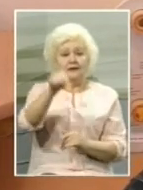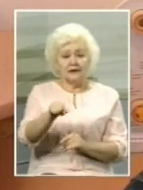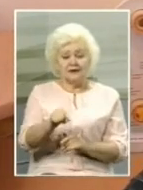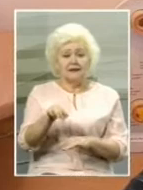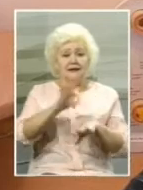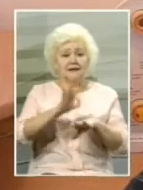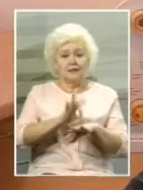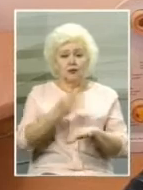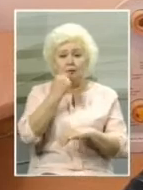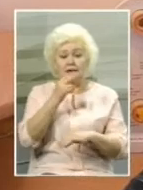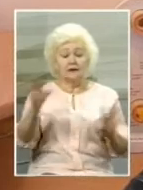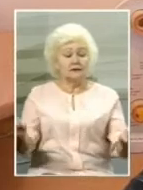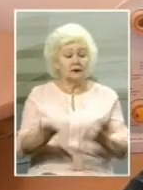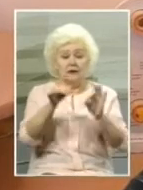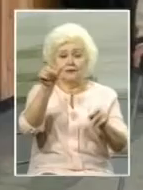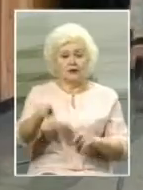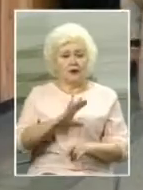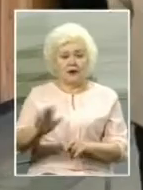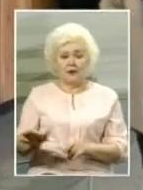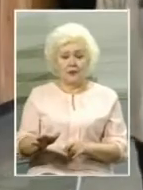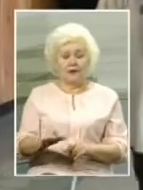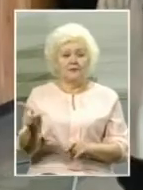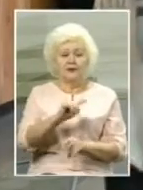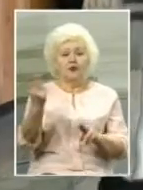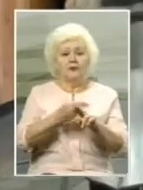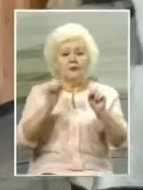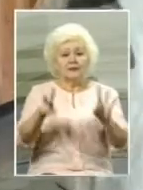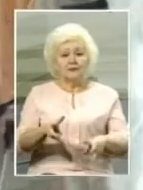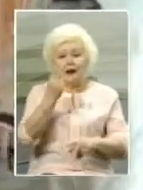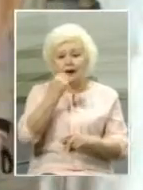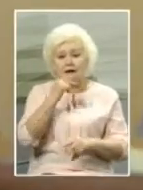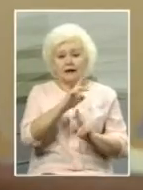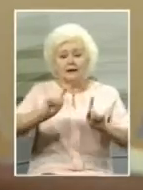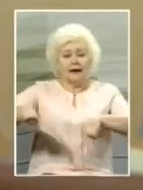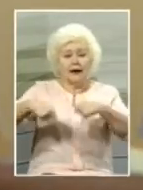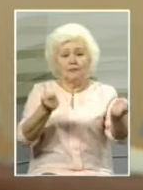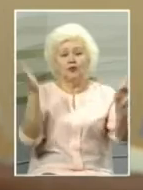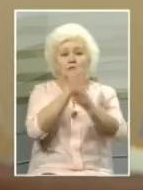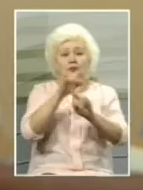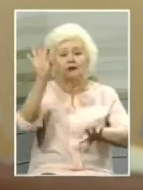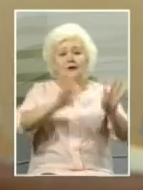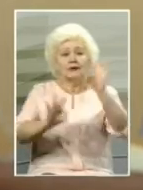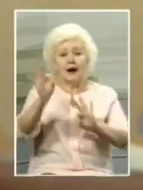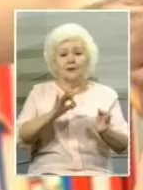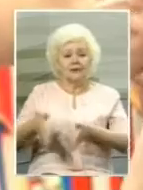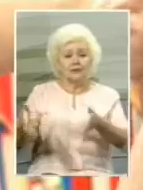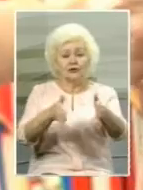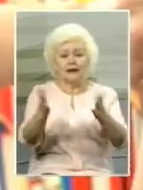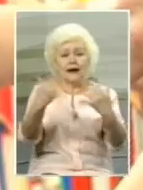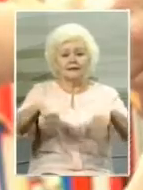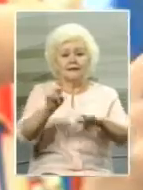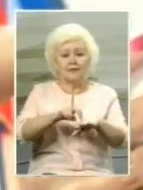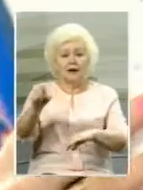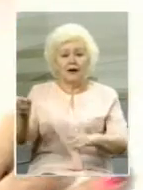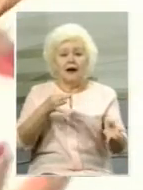з симптомами грипу не було ні одного чоловіка. Щоб побезпечитися від грипу, який передається повітряно-крапельним шляхом, сімейний